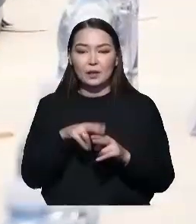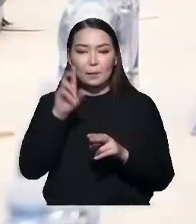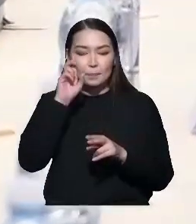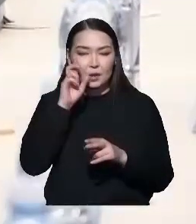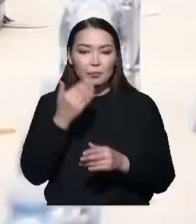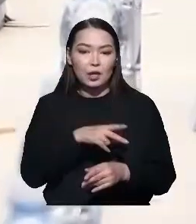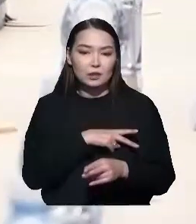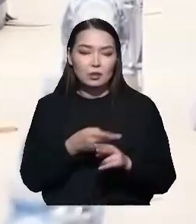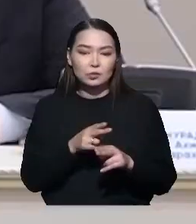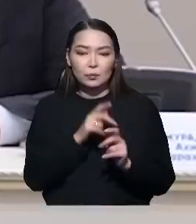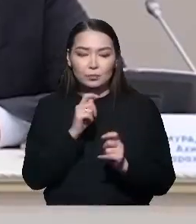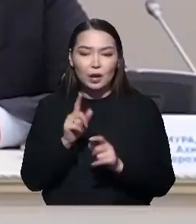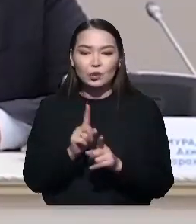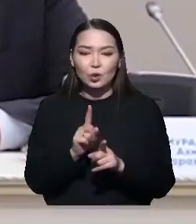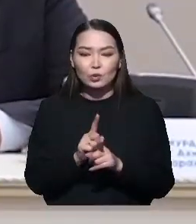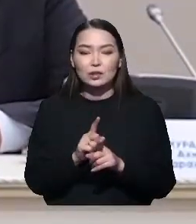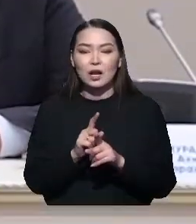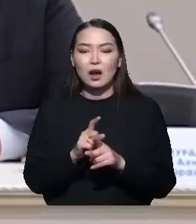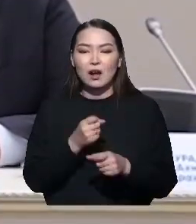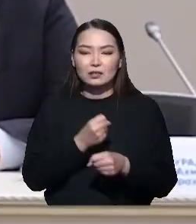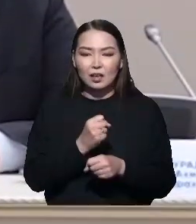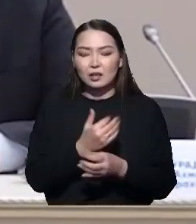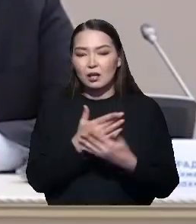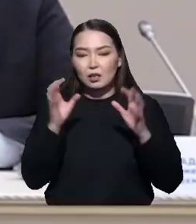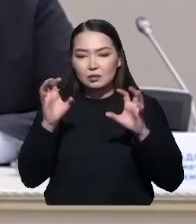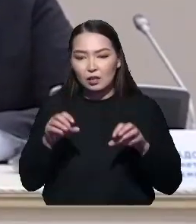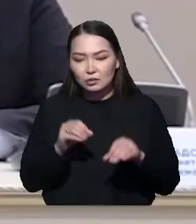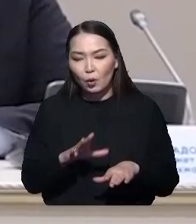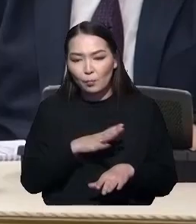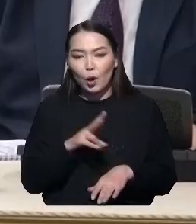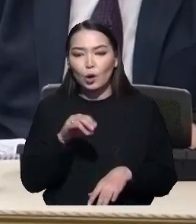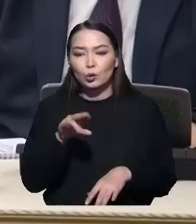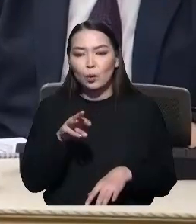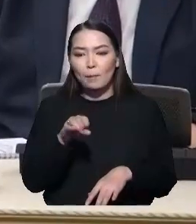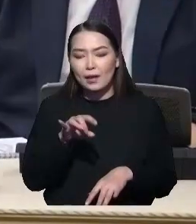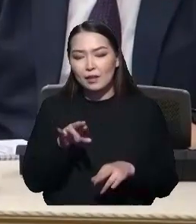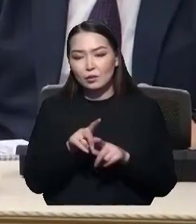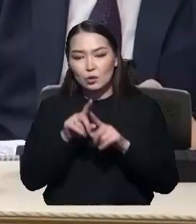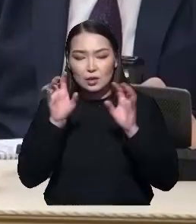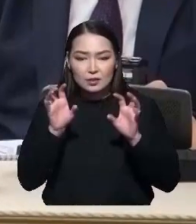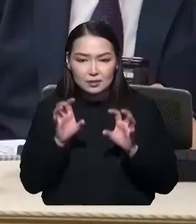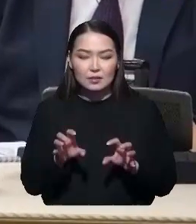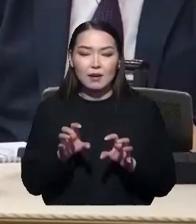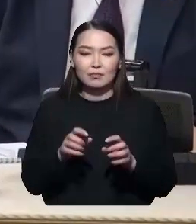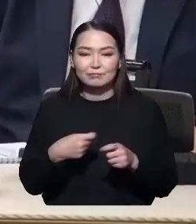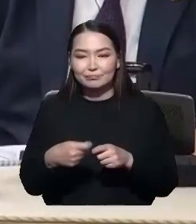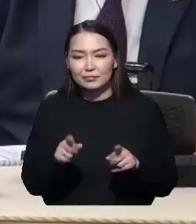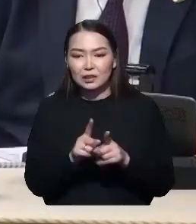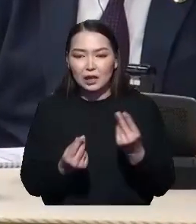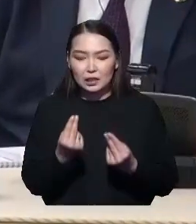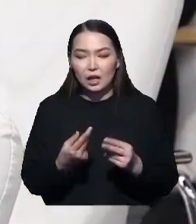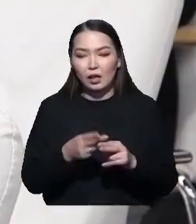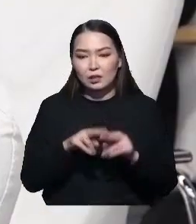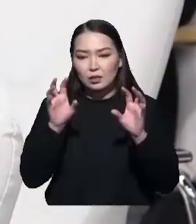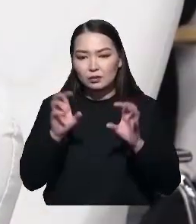енгізілді. Зорлық-зомбылық туралы заң сенатқа жолданды. Лудомания туралы заң үкіметте дайын тұр. Дегенмен тәрбиенің тамыры тереңде жатыр.